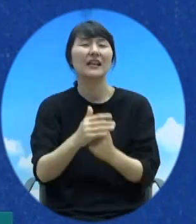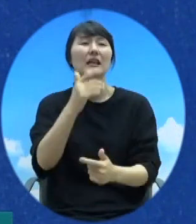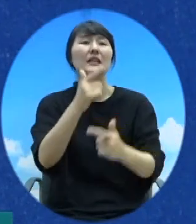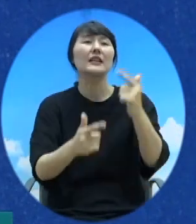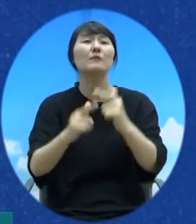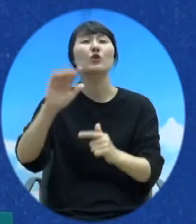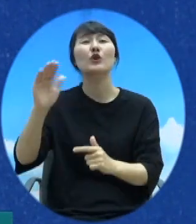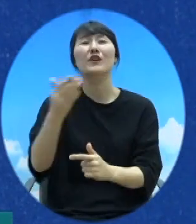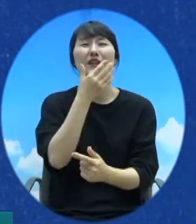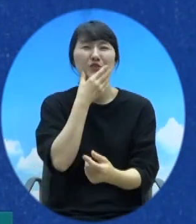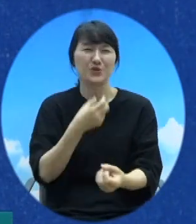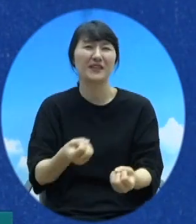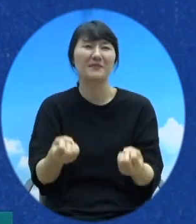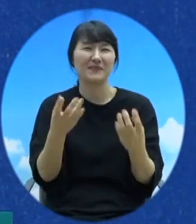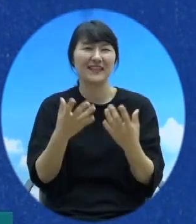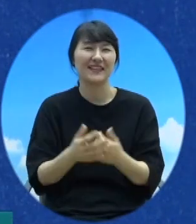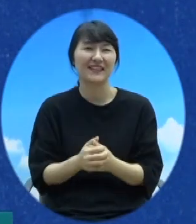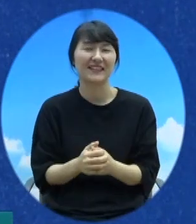나무가 되기를 축원합니다.